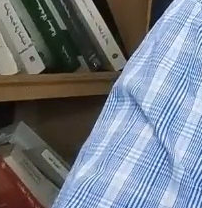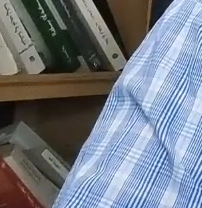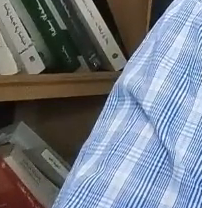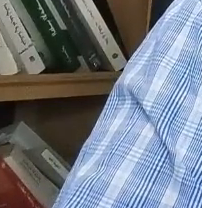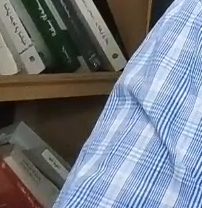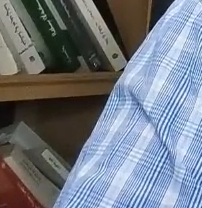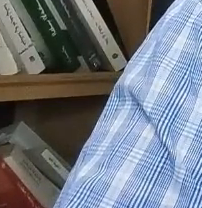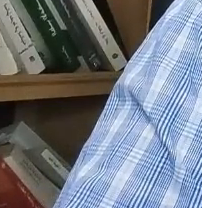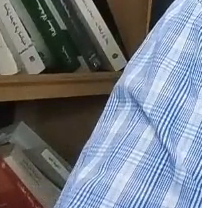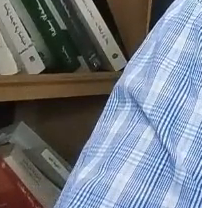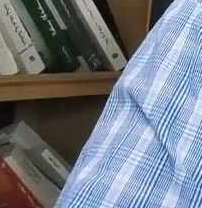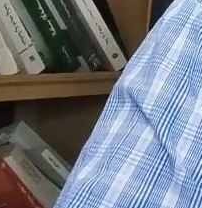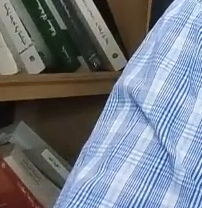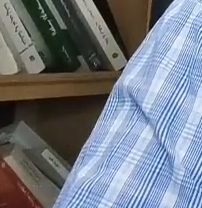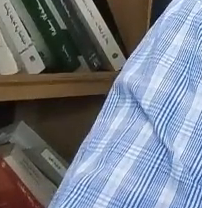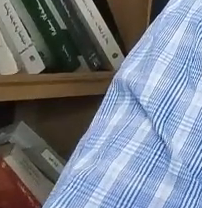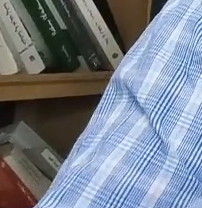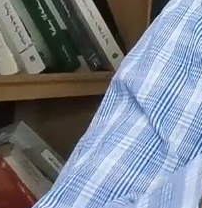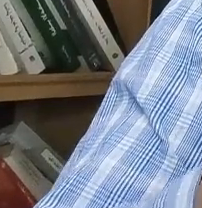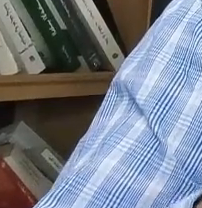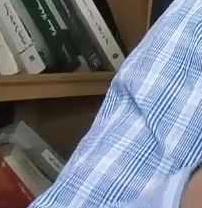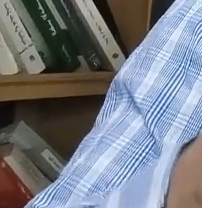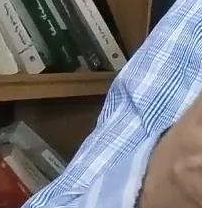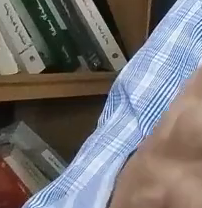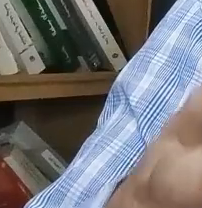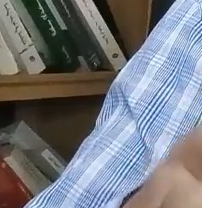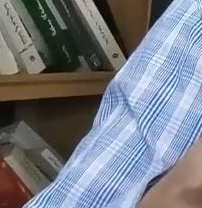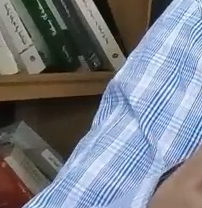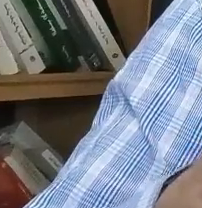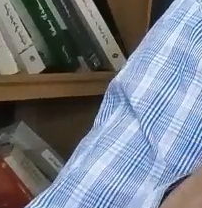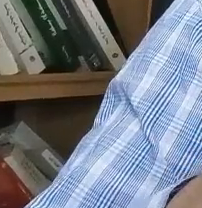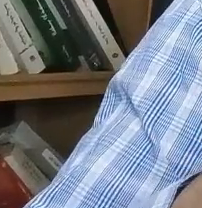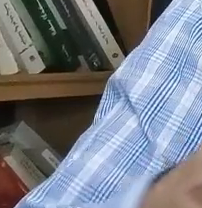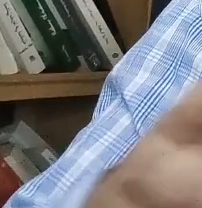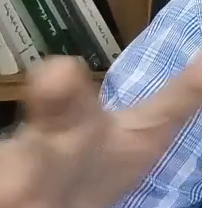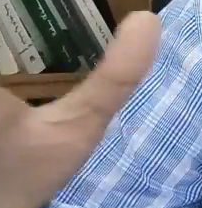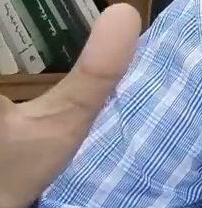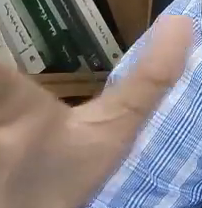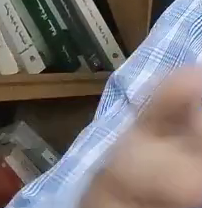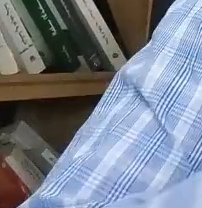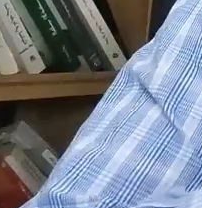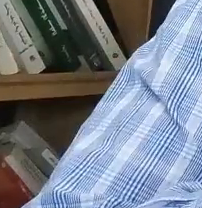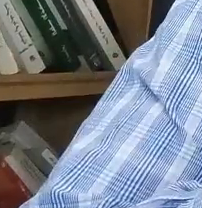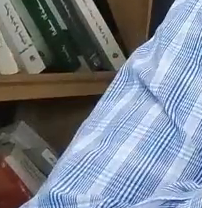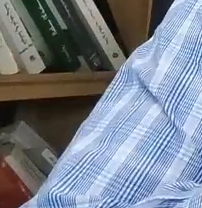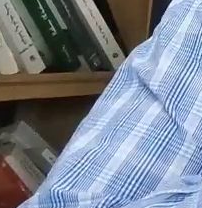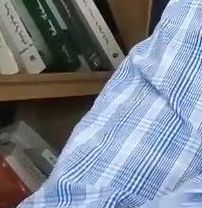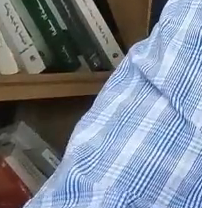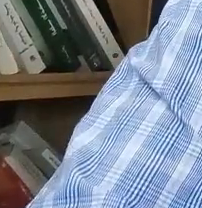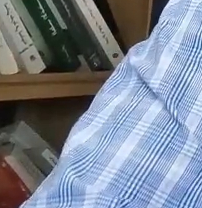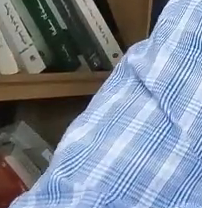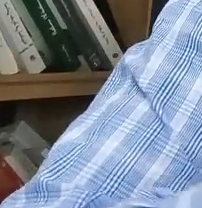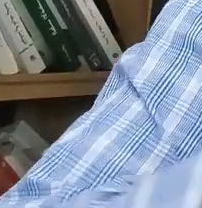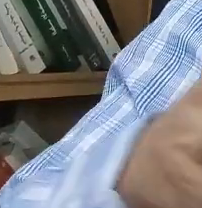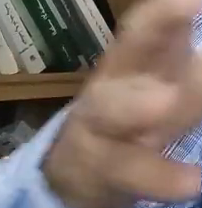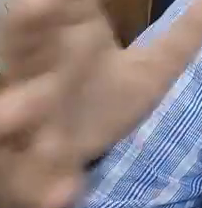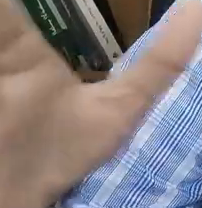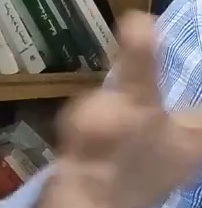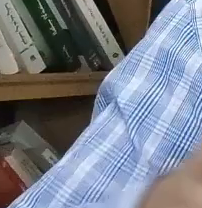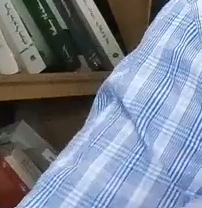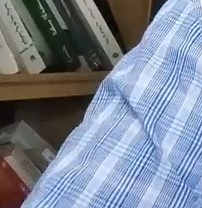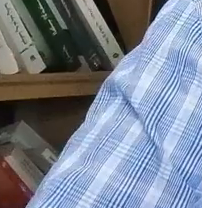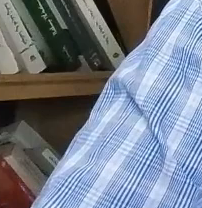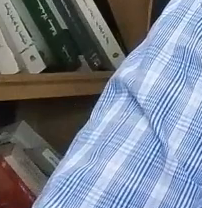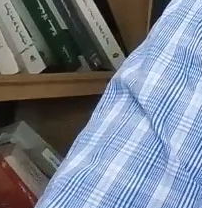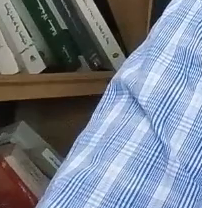التعبير المكفول دون أن يصل إلى حد تقسيم المجتمع إلى فسطاطين الأشرار